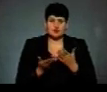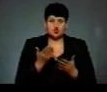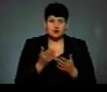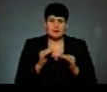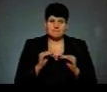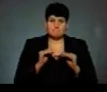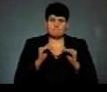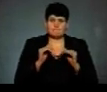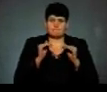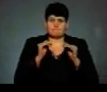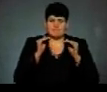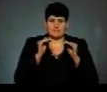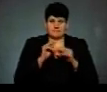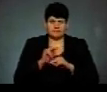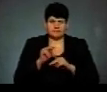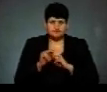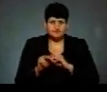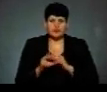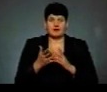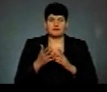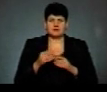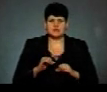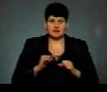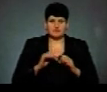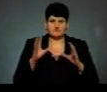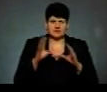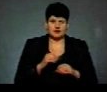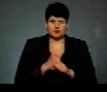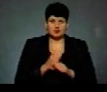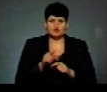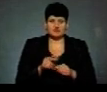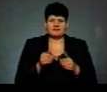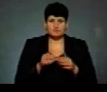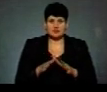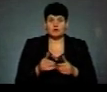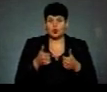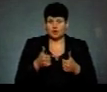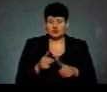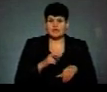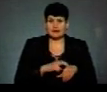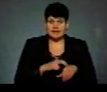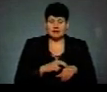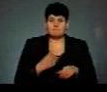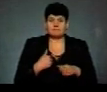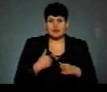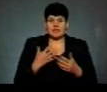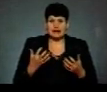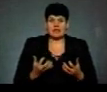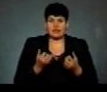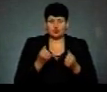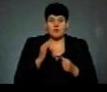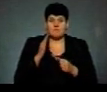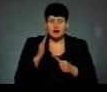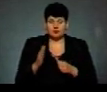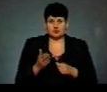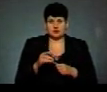піднімаємо планку, якщо ми намагаємося робити все, щоб в нас випускалися добрі лікарі, ми мало того, що рятуємо майбутніх пацієнтів від